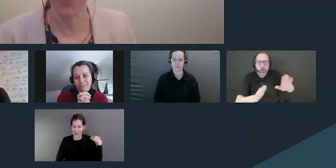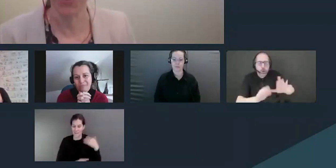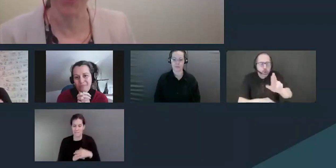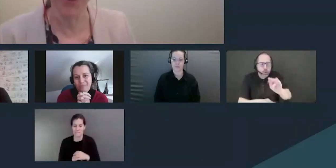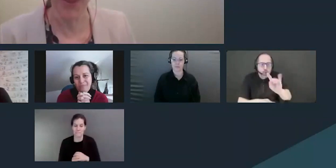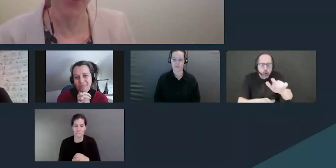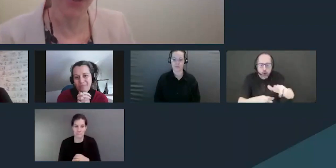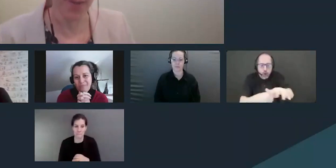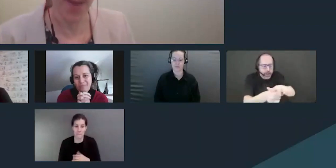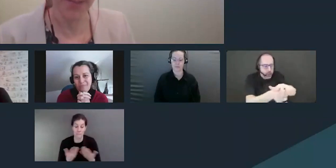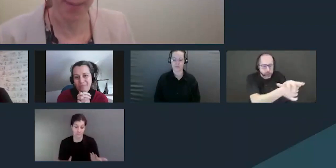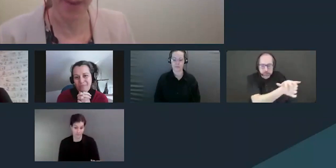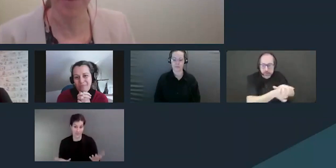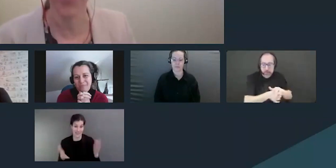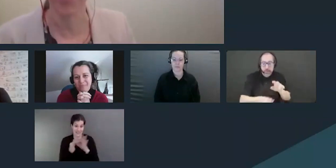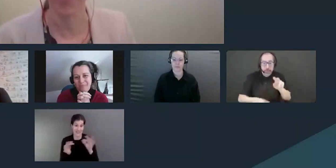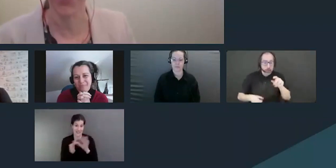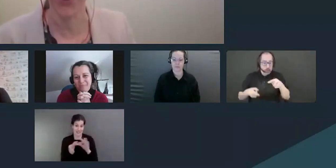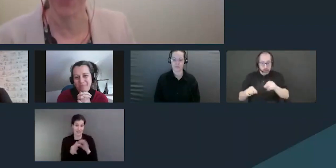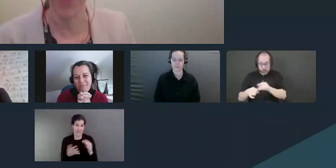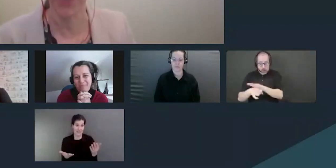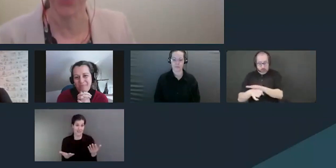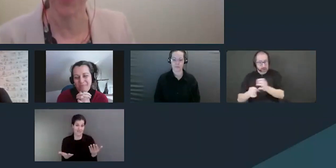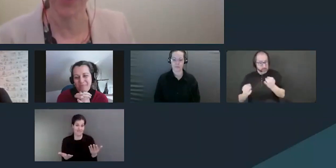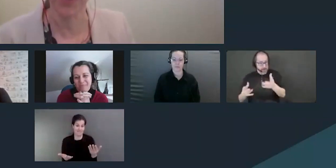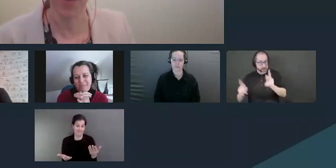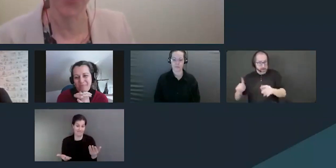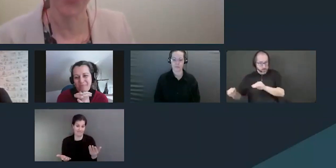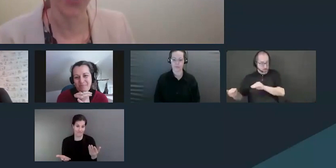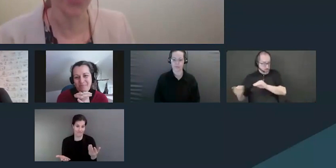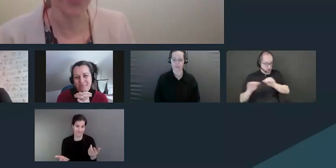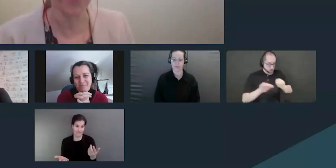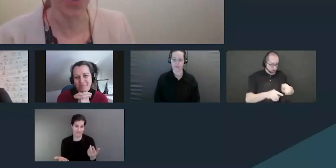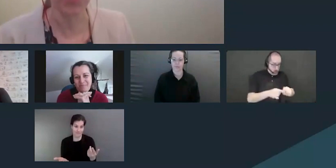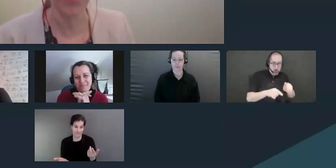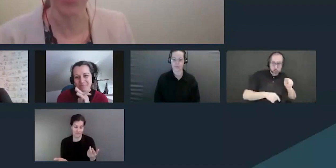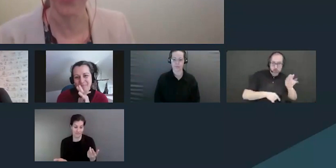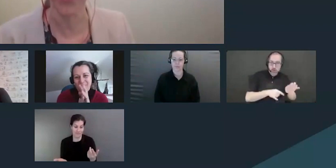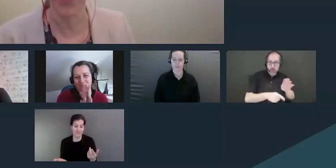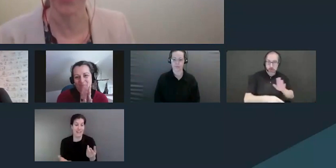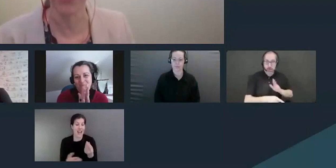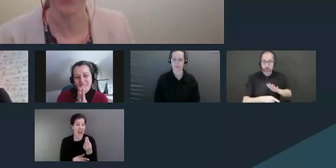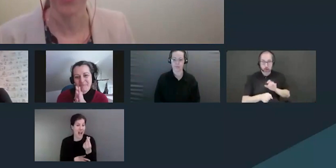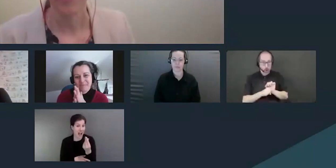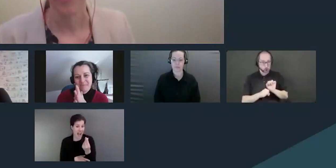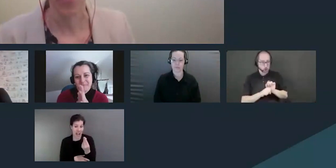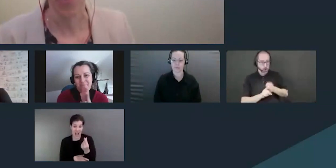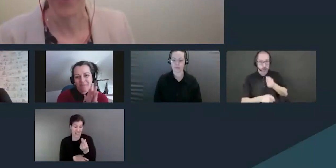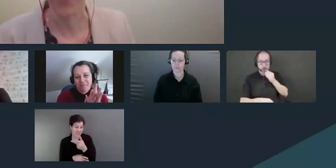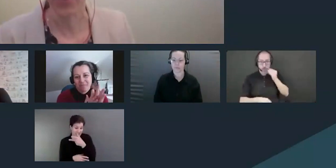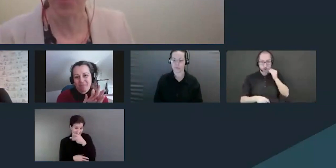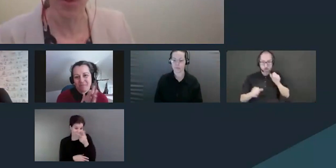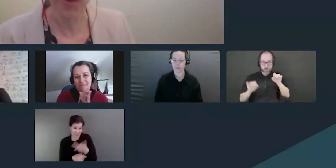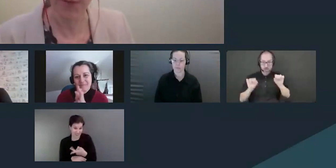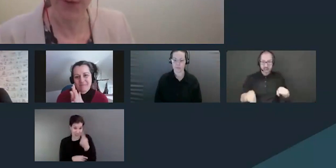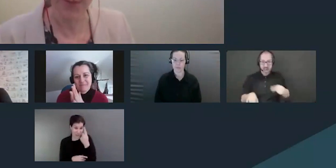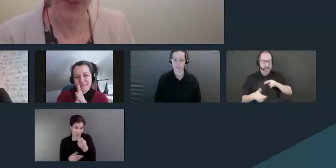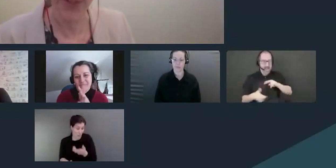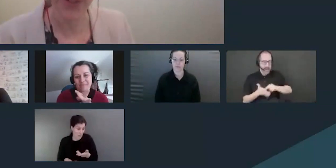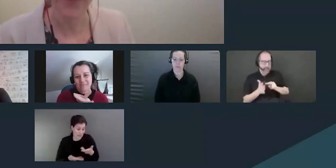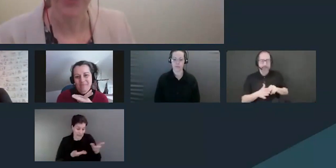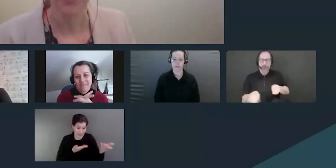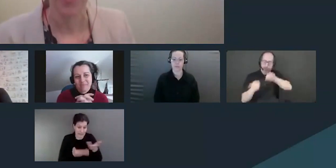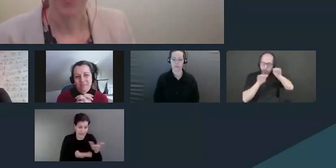Donc, il y a des personnes qui ont tiré profit de la période de la pandémie pour justement se déplacer ailleurs.